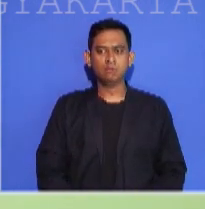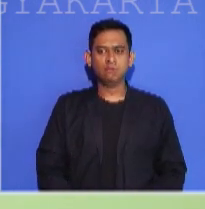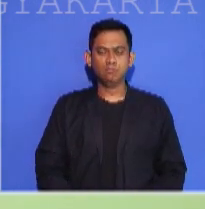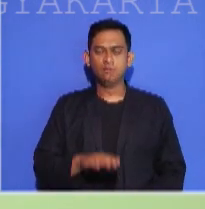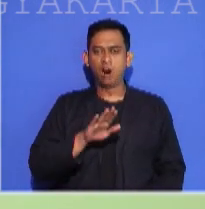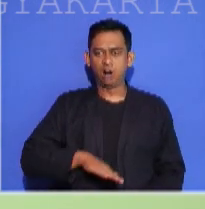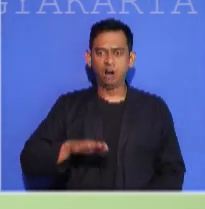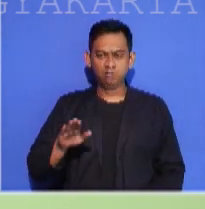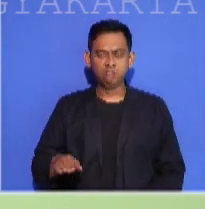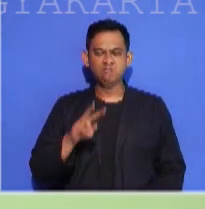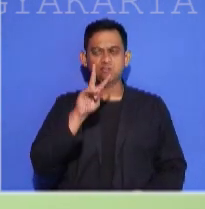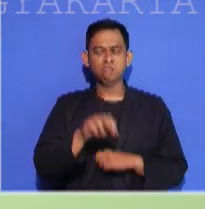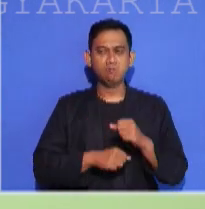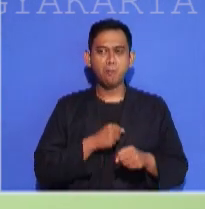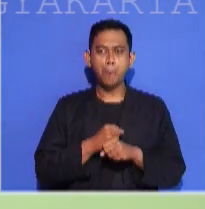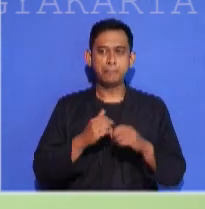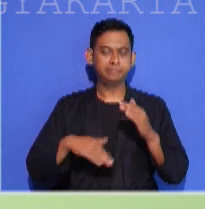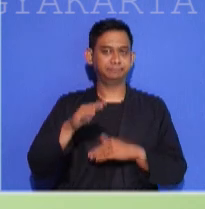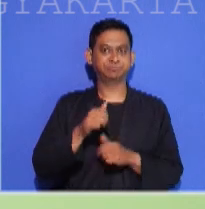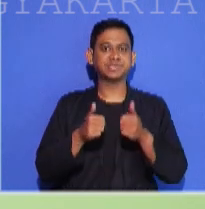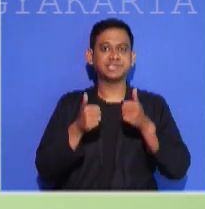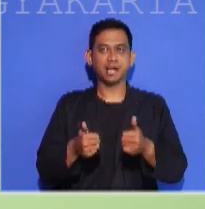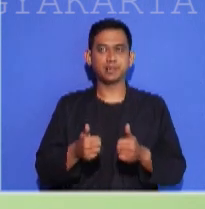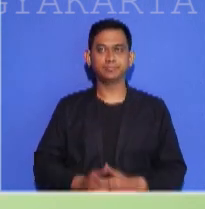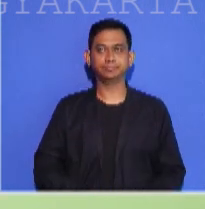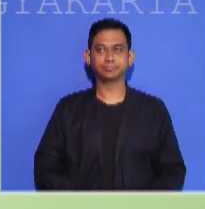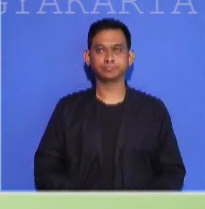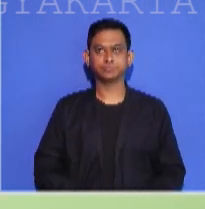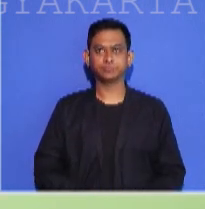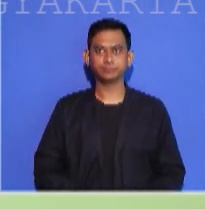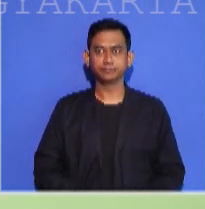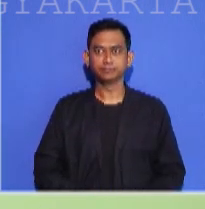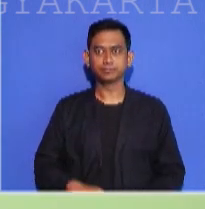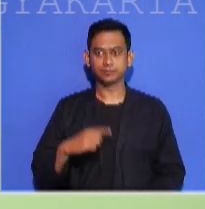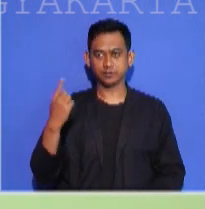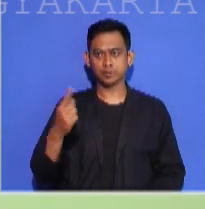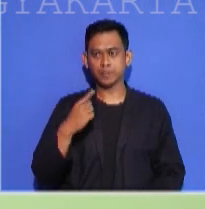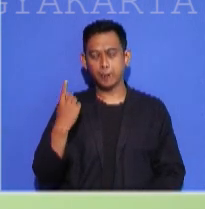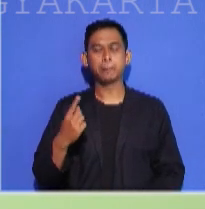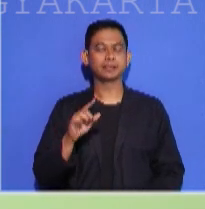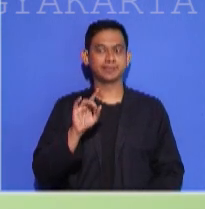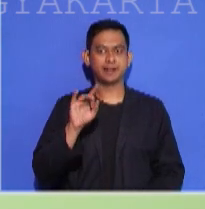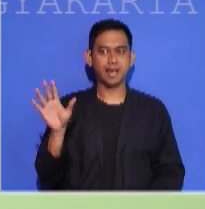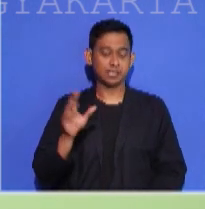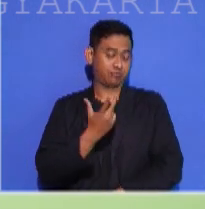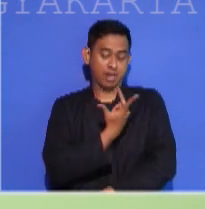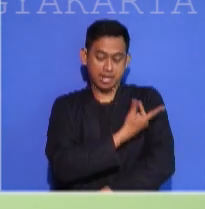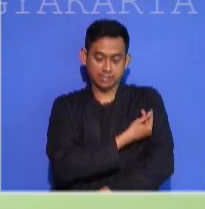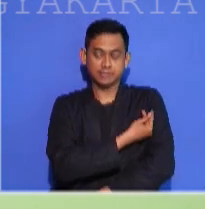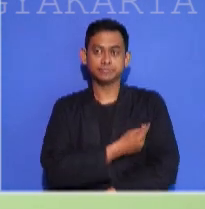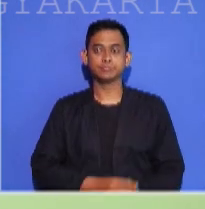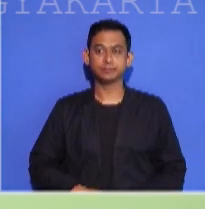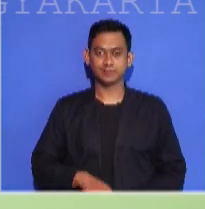ba di atas 2 tahun ya 2 tahun ke atas ya itu yang secara umum ada satu jenis juga vaksin yang bisa untuk